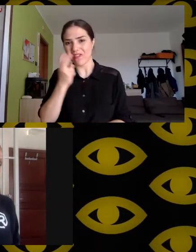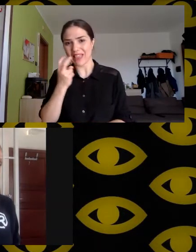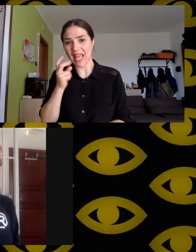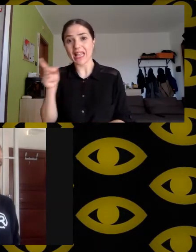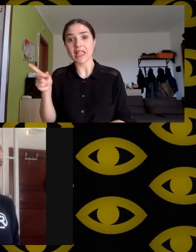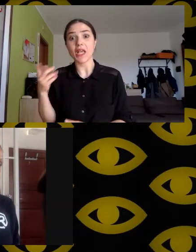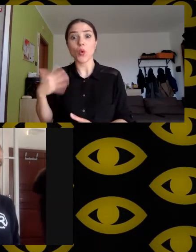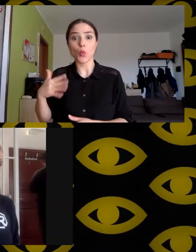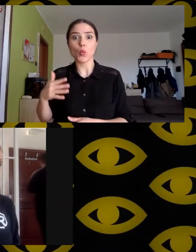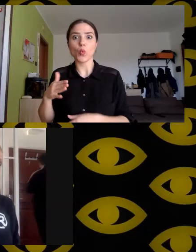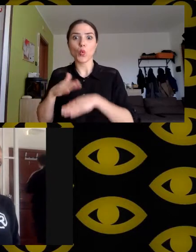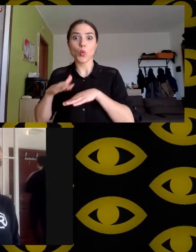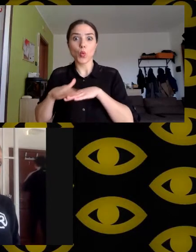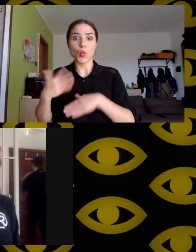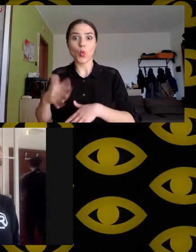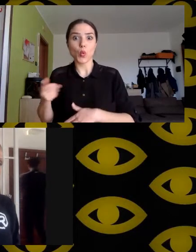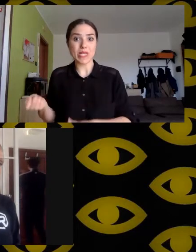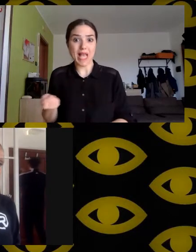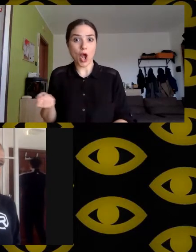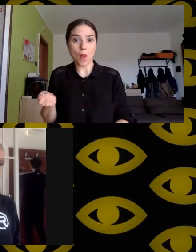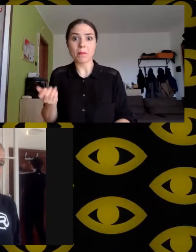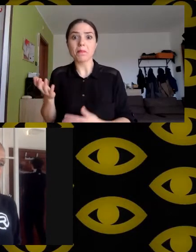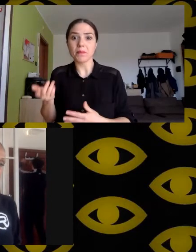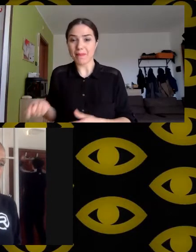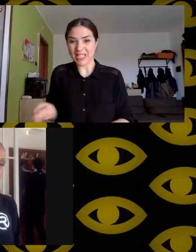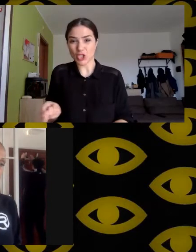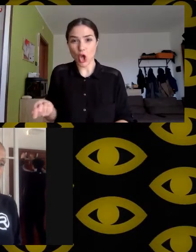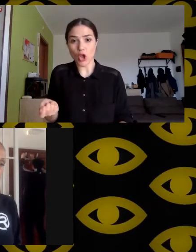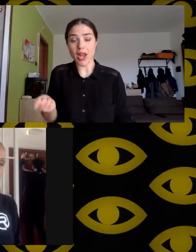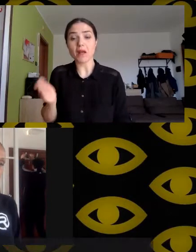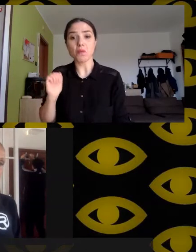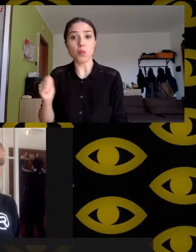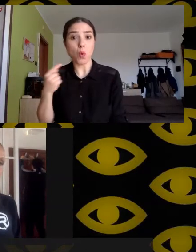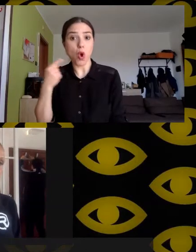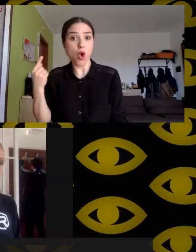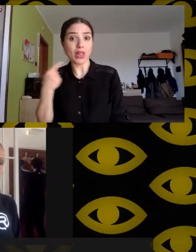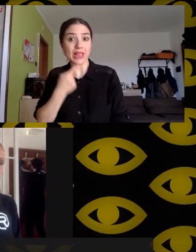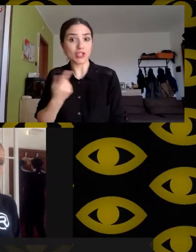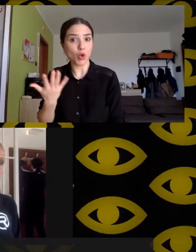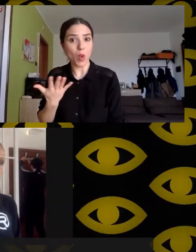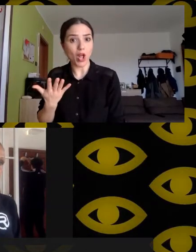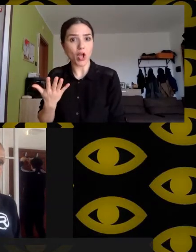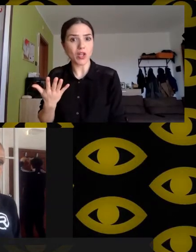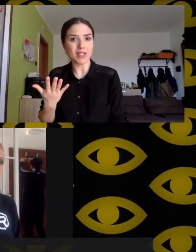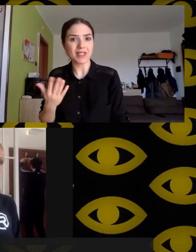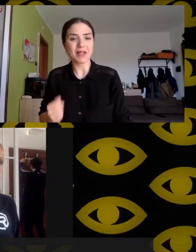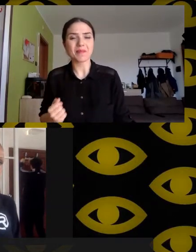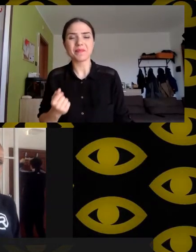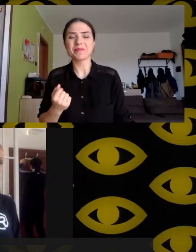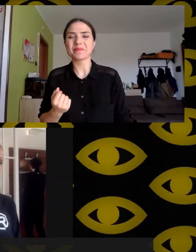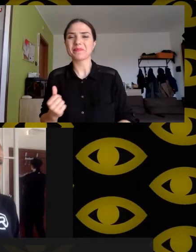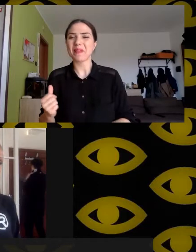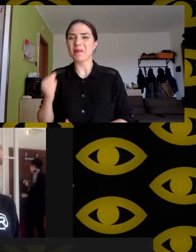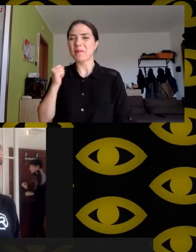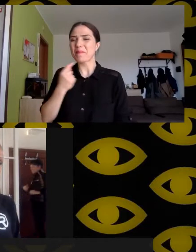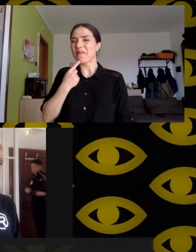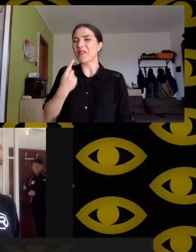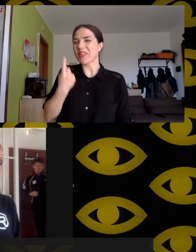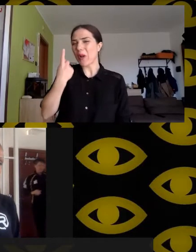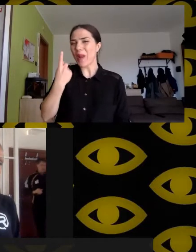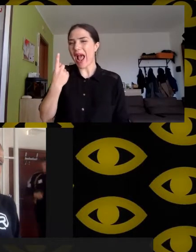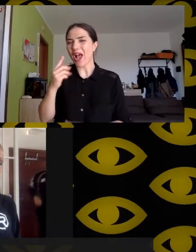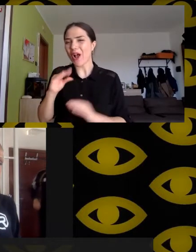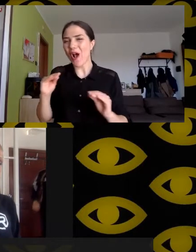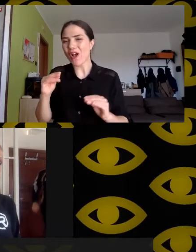di questi strumenti, magari hanno qualcosa da dire. Però vorrei prima dire una cosa sulle stelle, perché Rita Barletta dice le